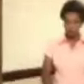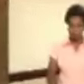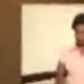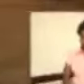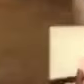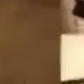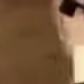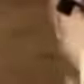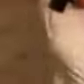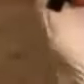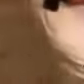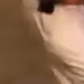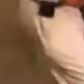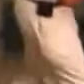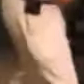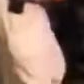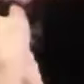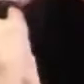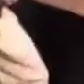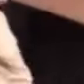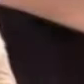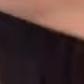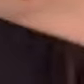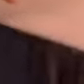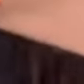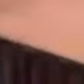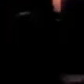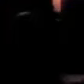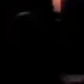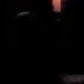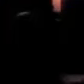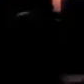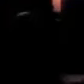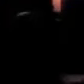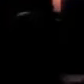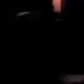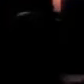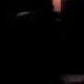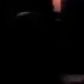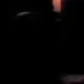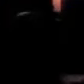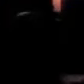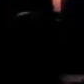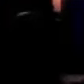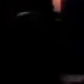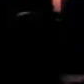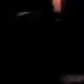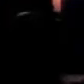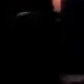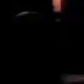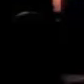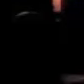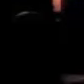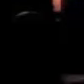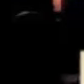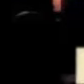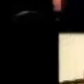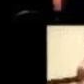Mesdames, Mesdemoiselles et Messieurs, amis auditeurs, bonsoir. Jodia, c'est une émission spéciale que nous pourrons gagner parce que